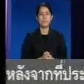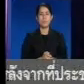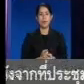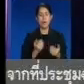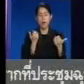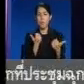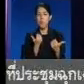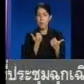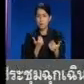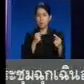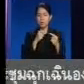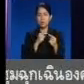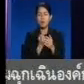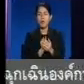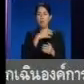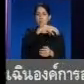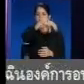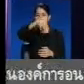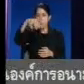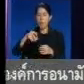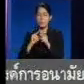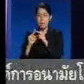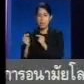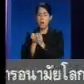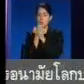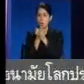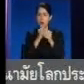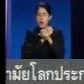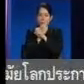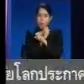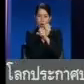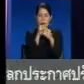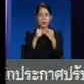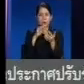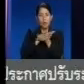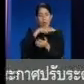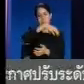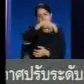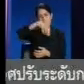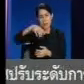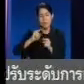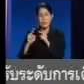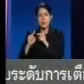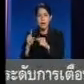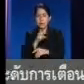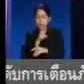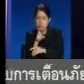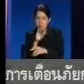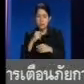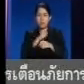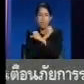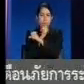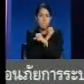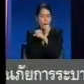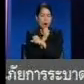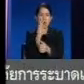่วันนี้เราจะเห็นว่าหลายๆแห่งนั้นร่วมกันทำความสะอาดและพ่นยาฆ่าเชื้อตามสถานศึกษานะครับเพื่อป้องกันการแพร่ระบาดของเชื้อไข้หวัดใหญ่ส